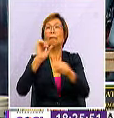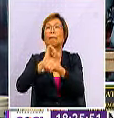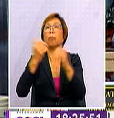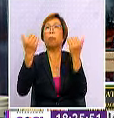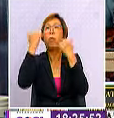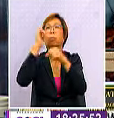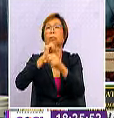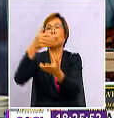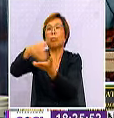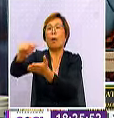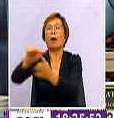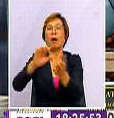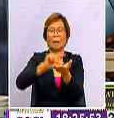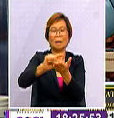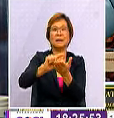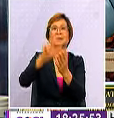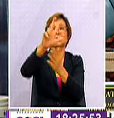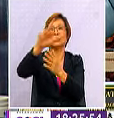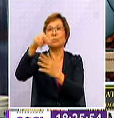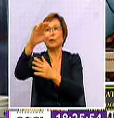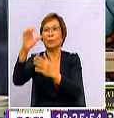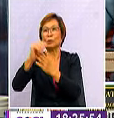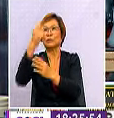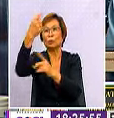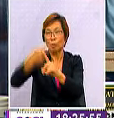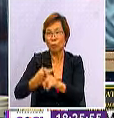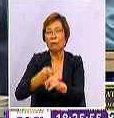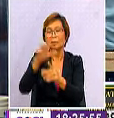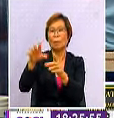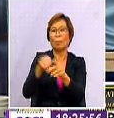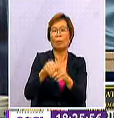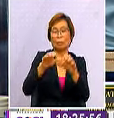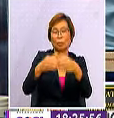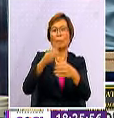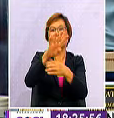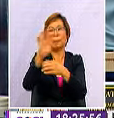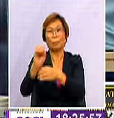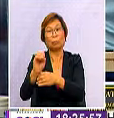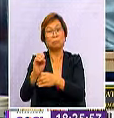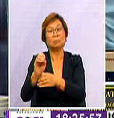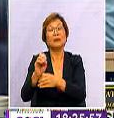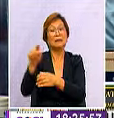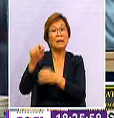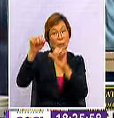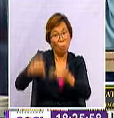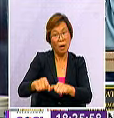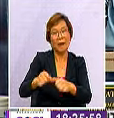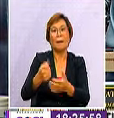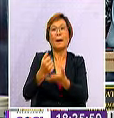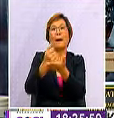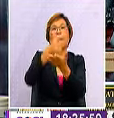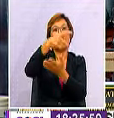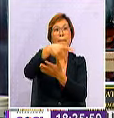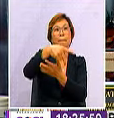dan sebelum ini pendapatan isi rumah RM3,500 sebulan termasuk dalam kategori B40. Beliau layak menerima bantuan prihatin